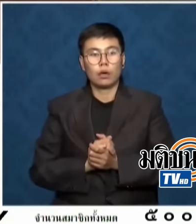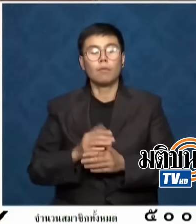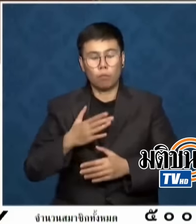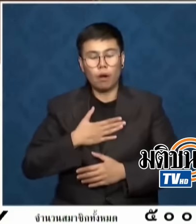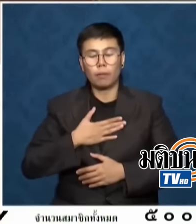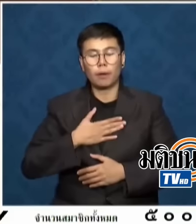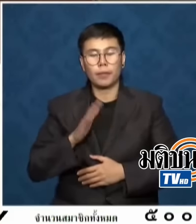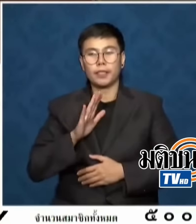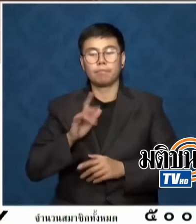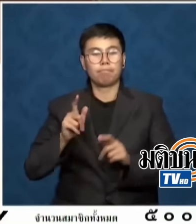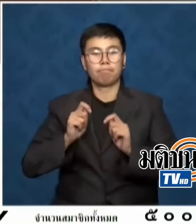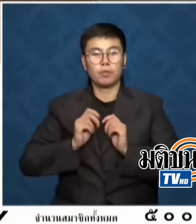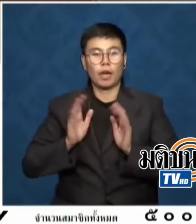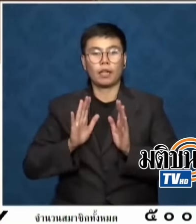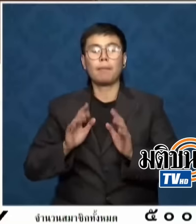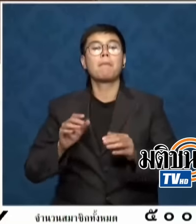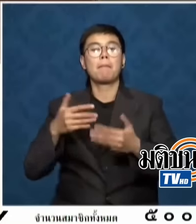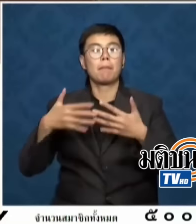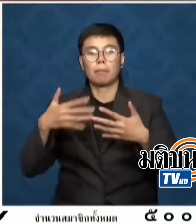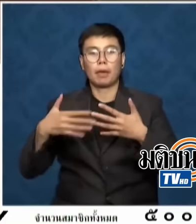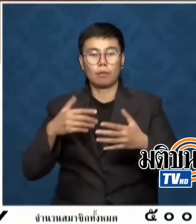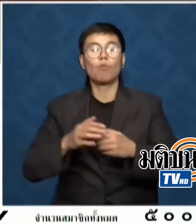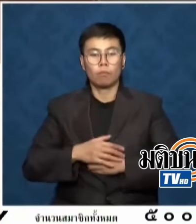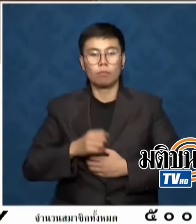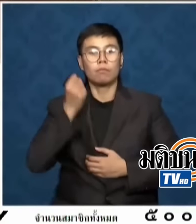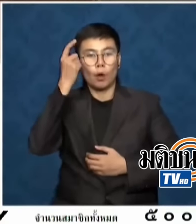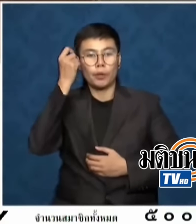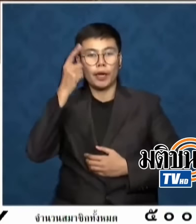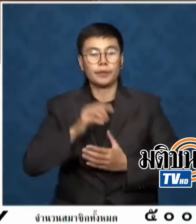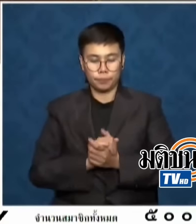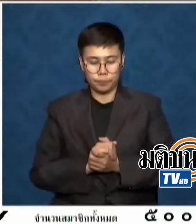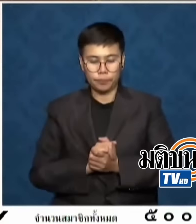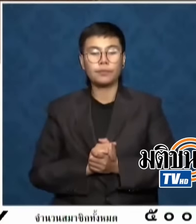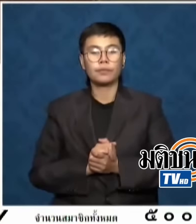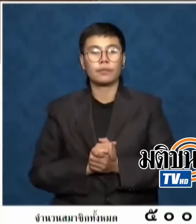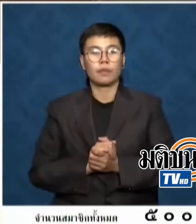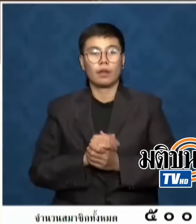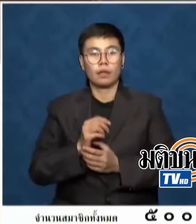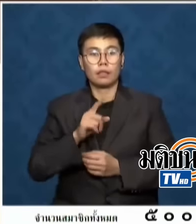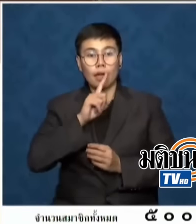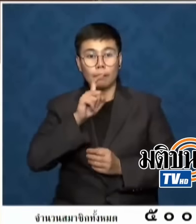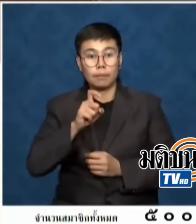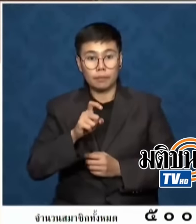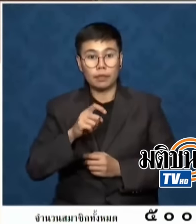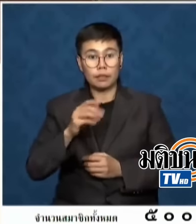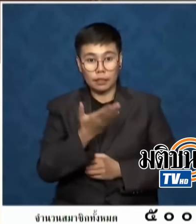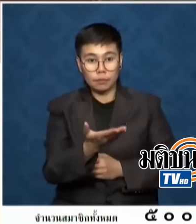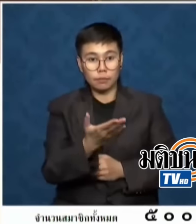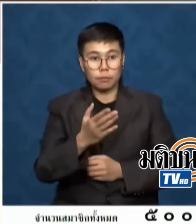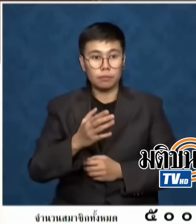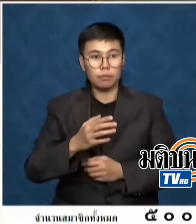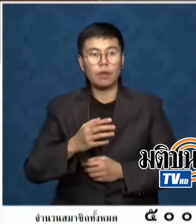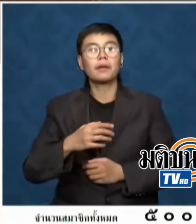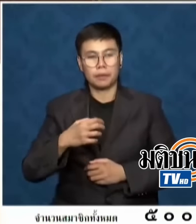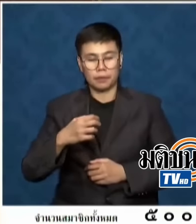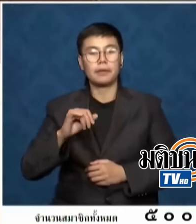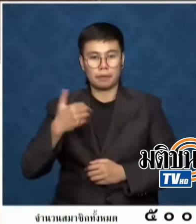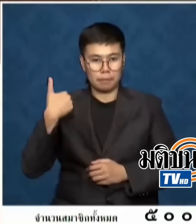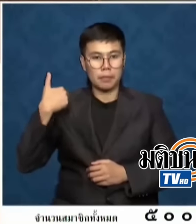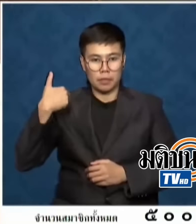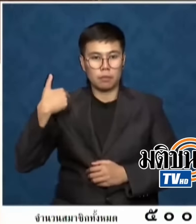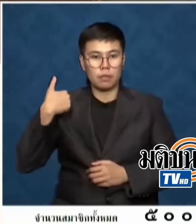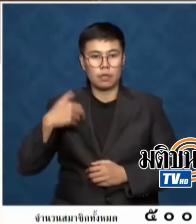ญาตแต่ว่าโดยอนุโลมนะครับก็เห็นใจกันนะครับเอาท่านติดใจไหมครับยังติดใจนะครับเชิ